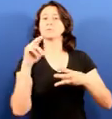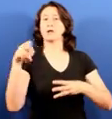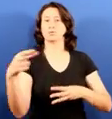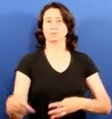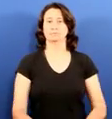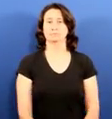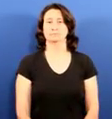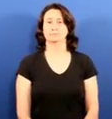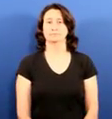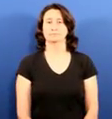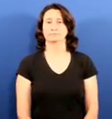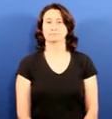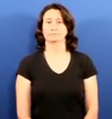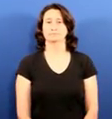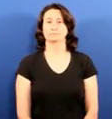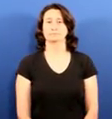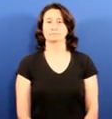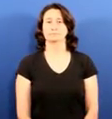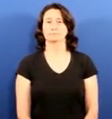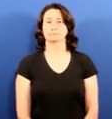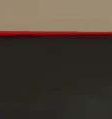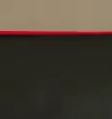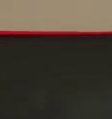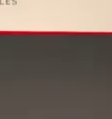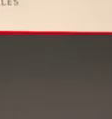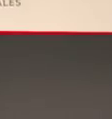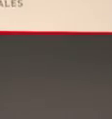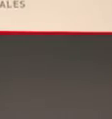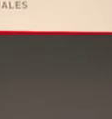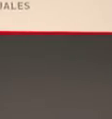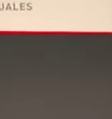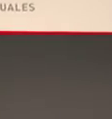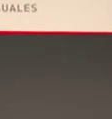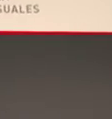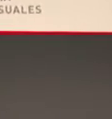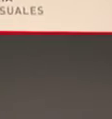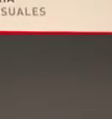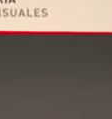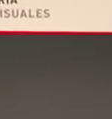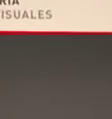hirugarrenak 3.000 euro. Aukeratutako gainerako lanek 2.000 euroko saria jasoko dute.